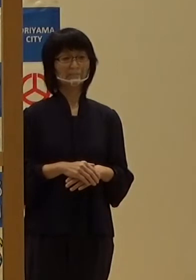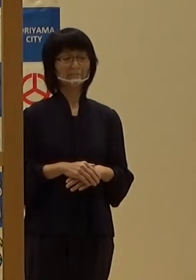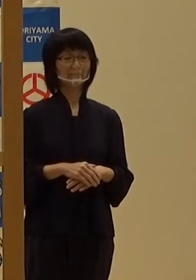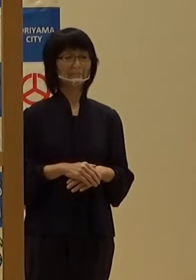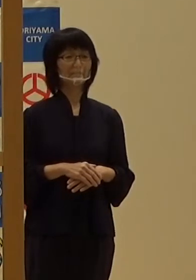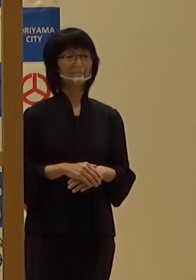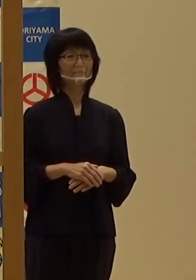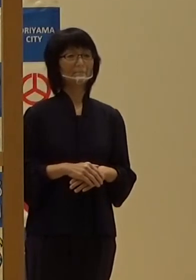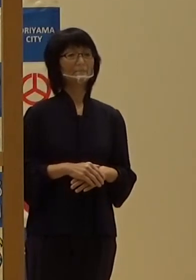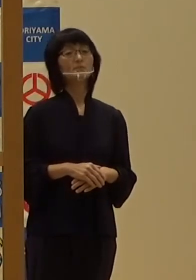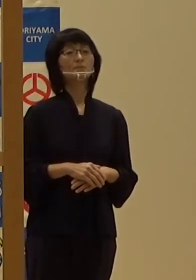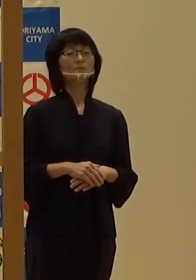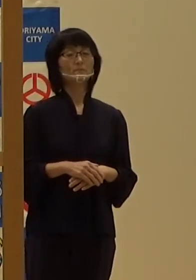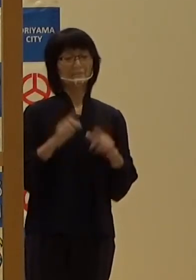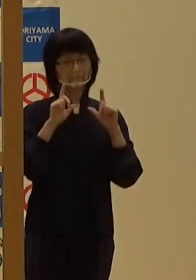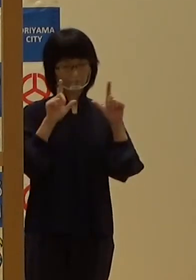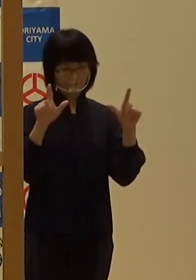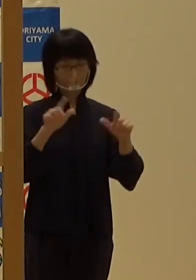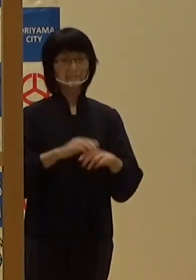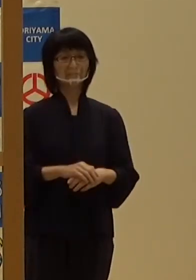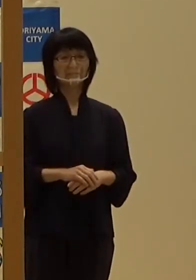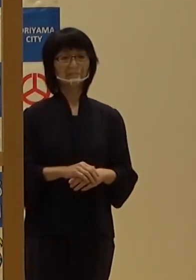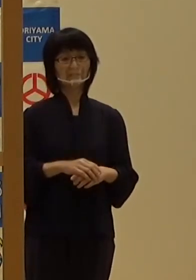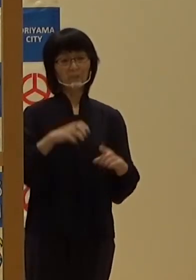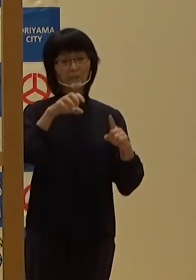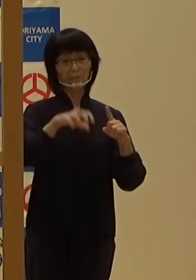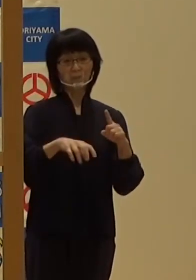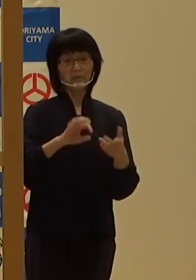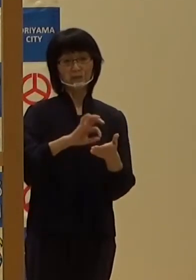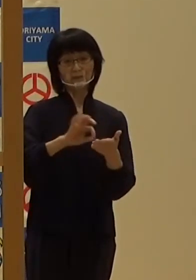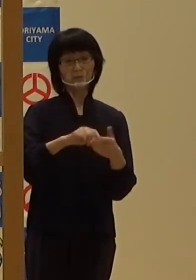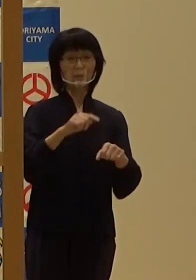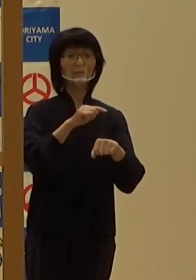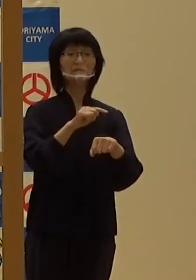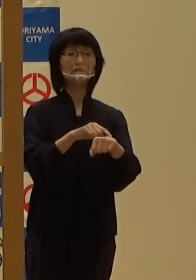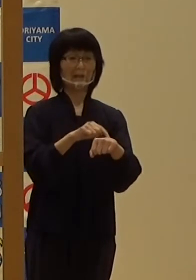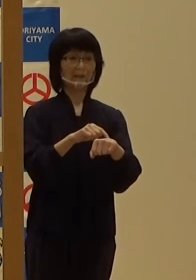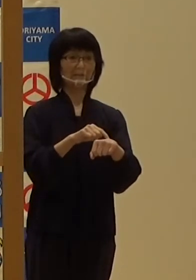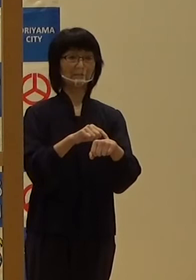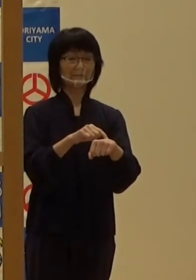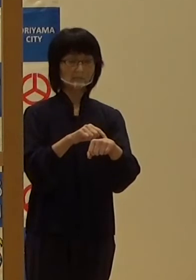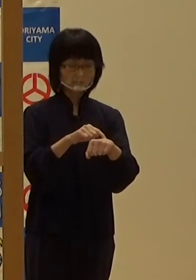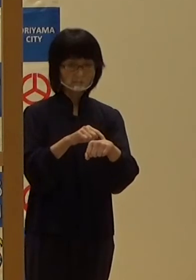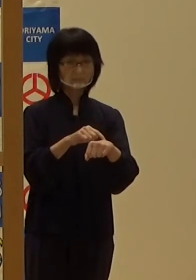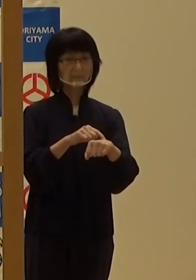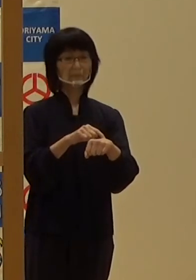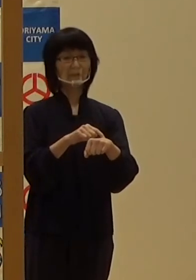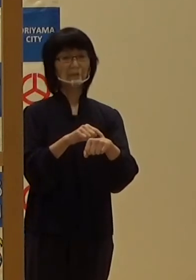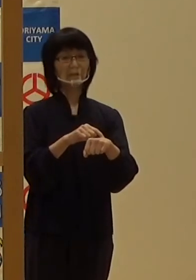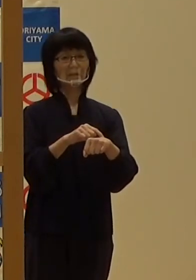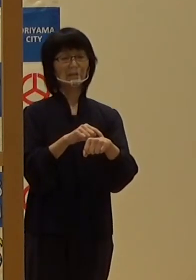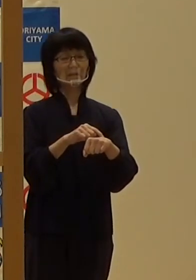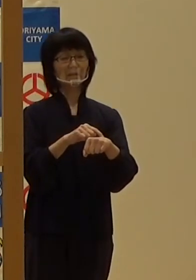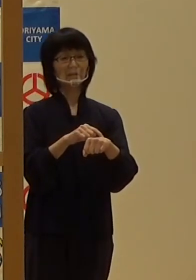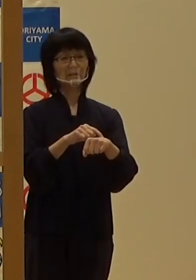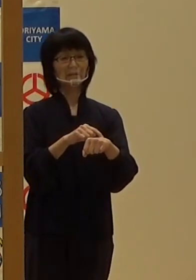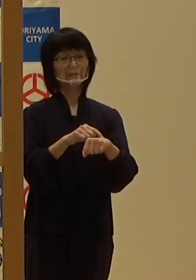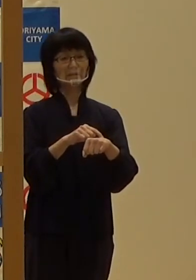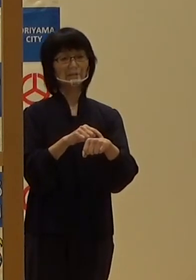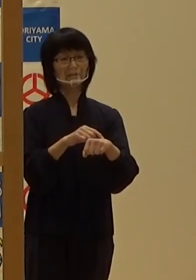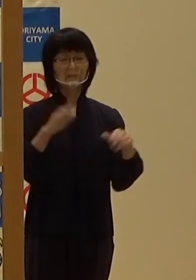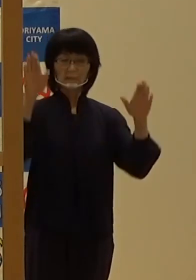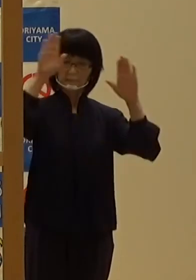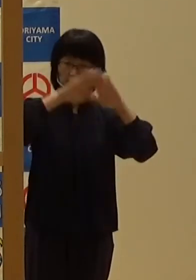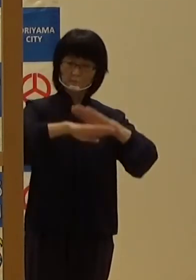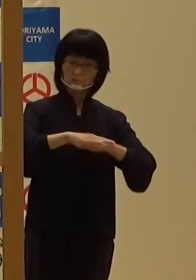はい、一応ですね、公園の利用の時間につきましては、一応夜の